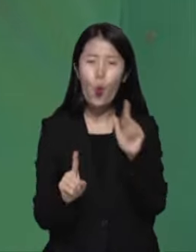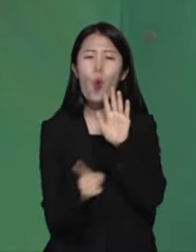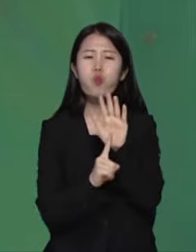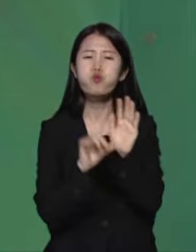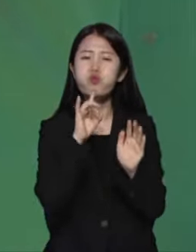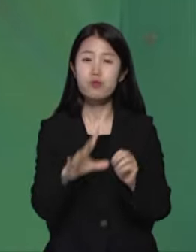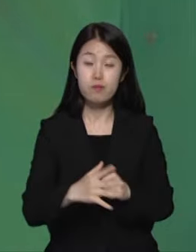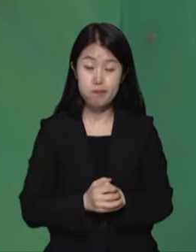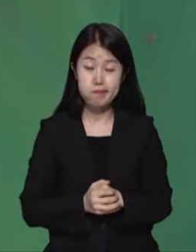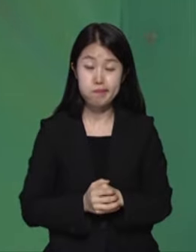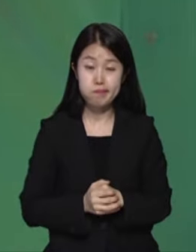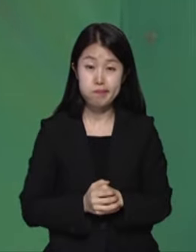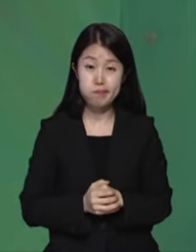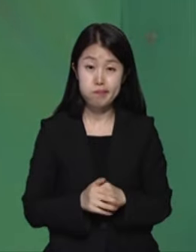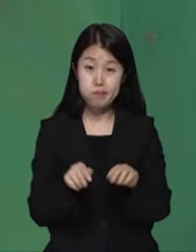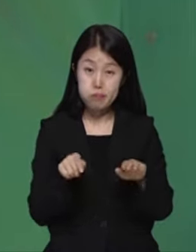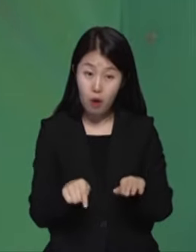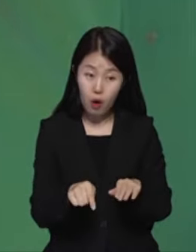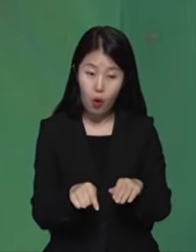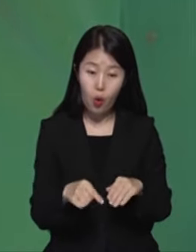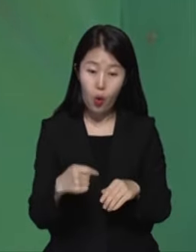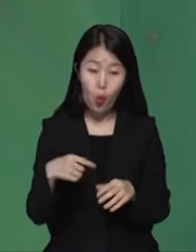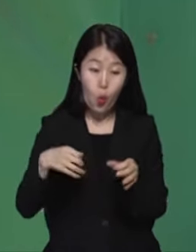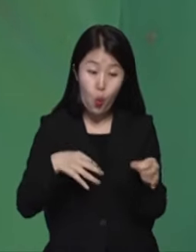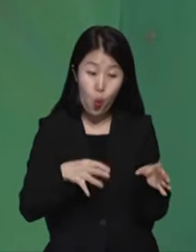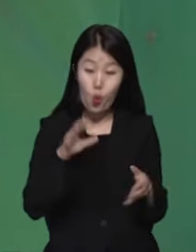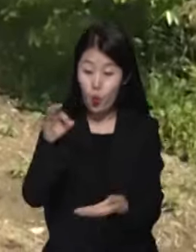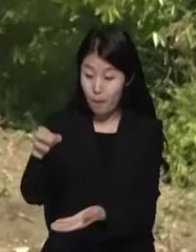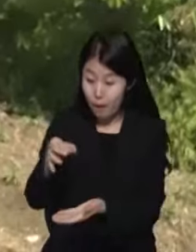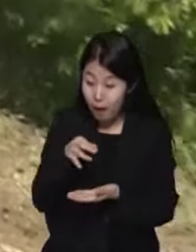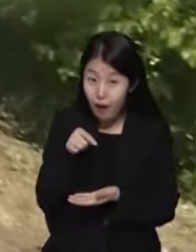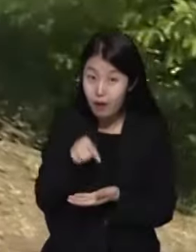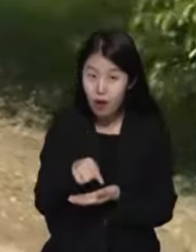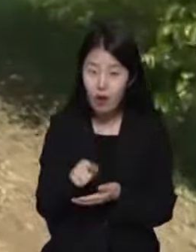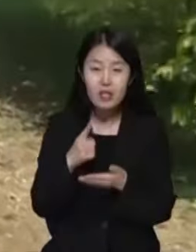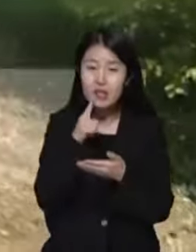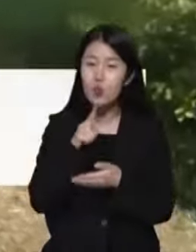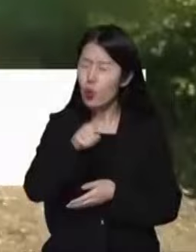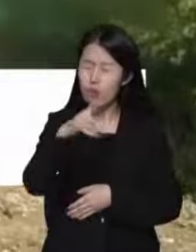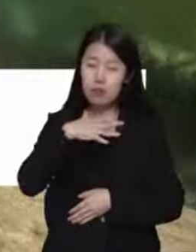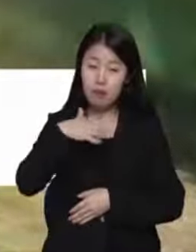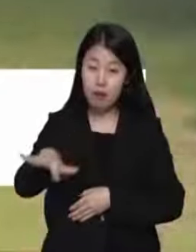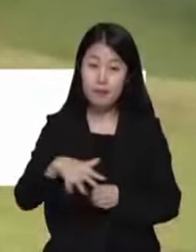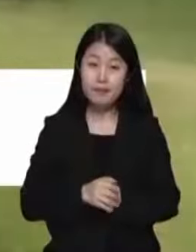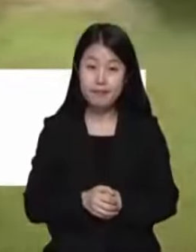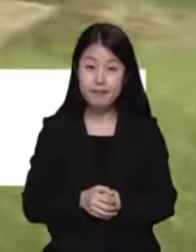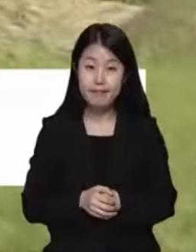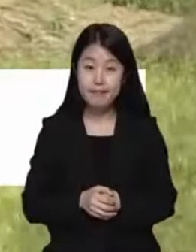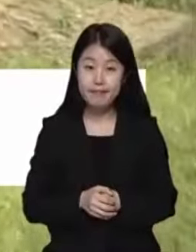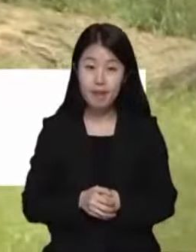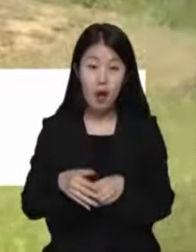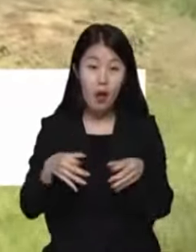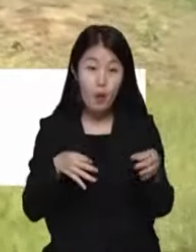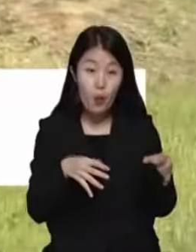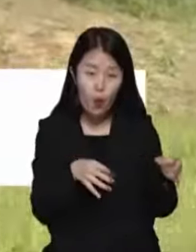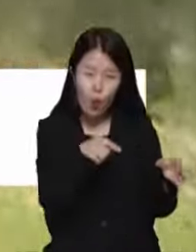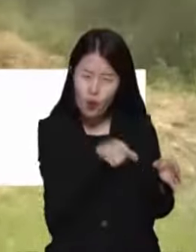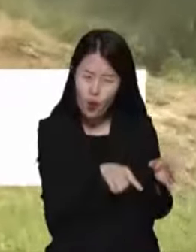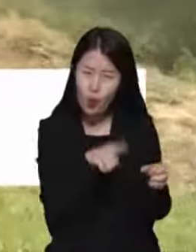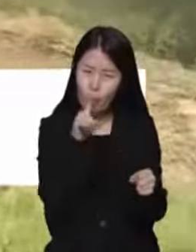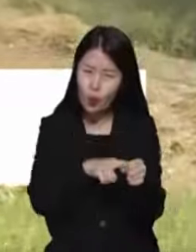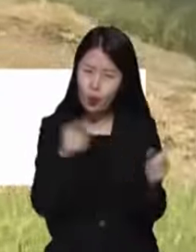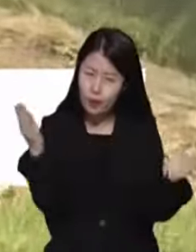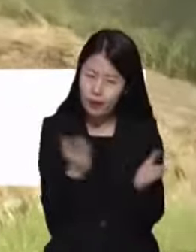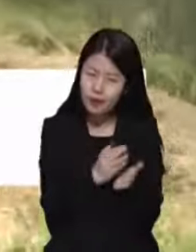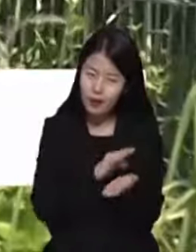이 단체는 단 한 번도 후원금 신고를 하지 않았습니다. 기부금 그 자기 목적대로 네. 썼는지 최소 1년에 한